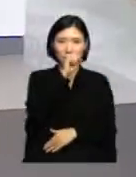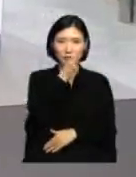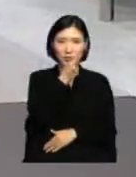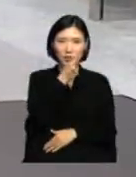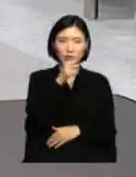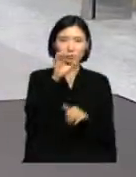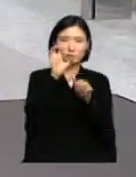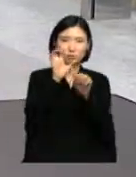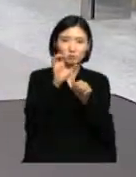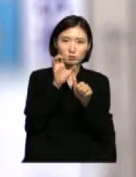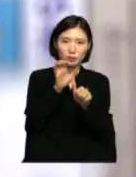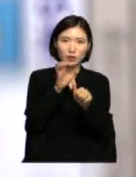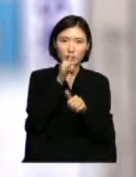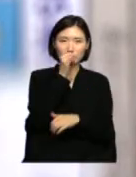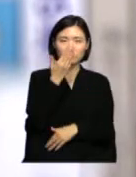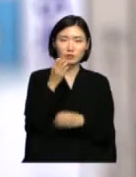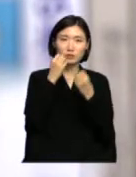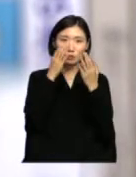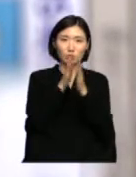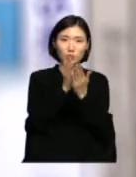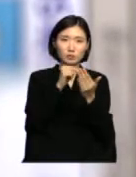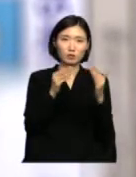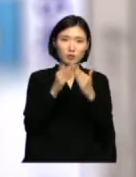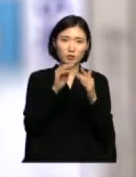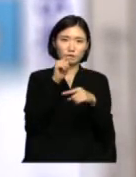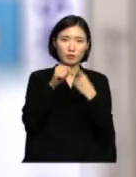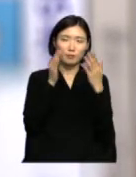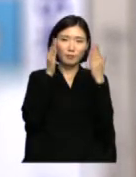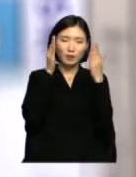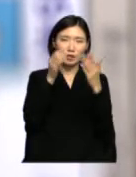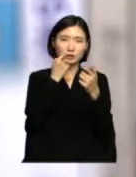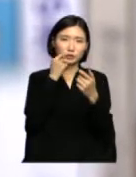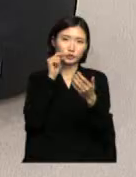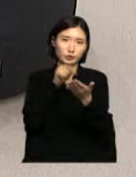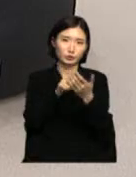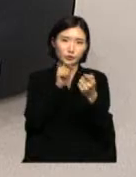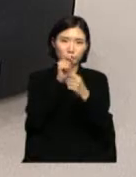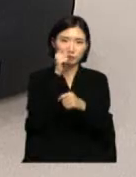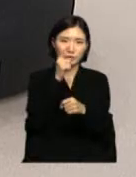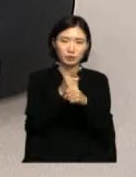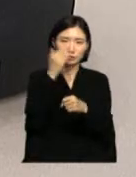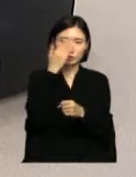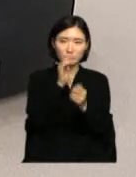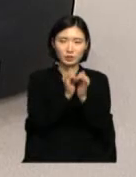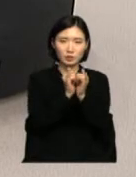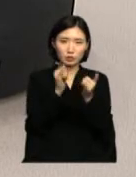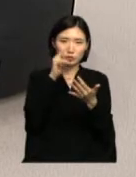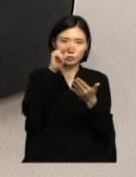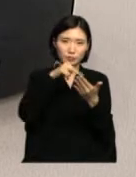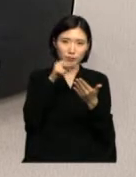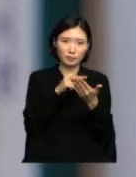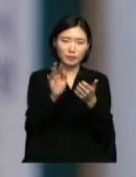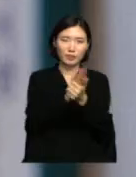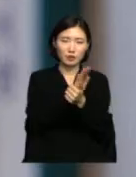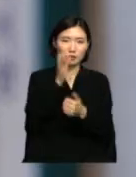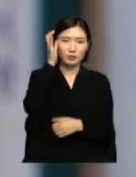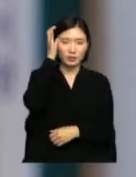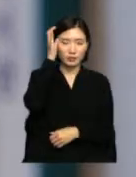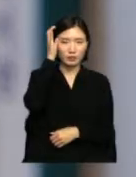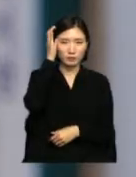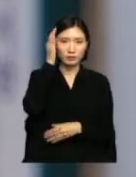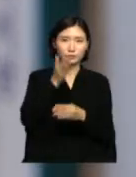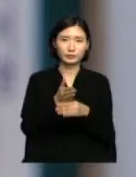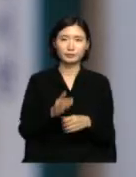비난의 목소리도 있지만 새로운 도서관 운영의 방향과 쉬운 접근성, 순수 독서 인구를 위한 배려 등으로 기대를 모으고